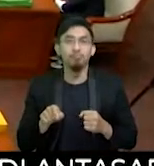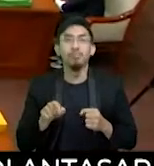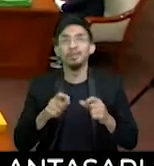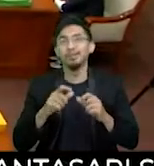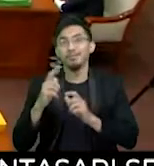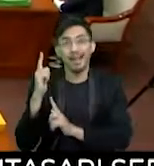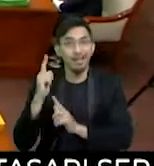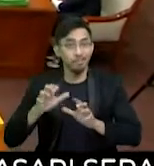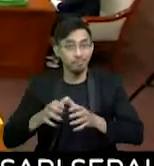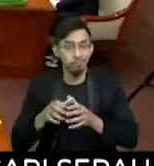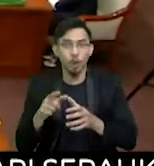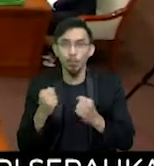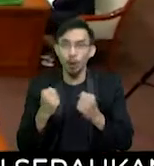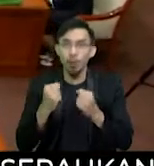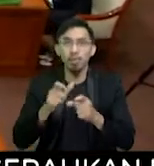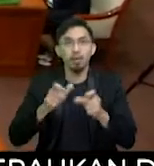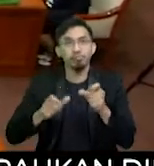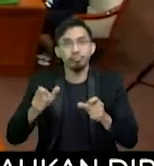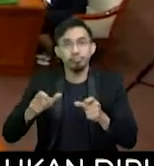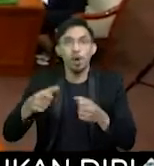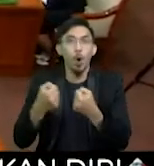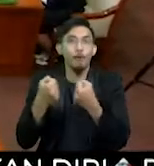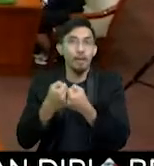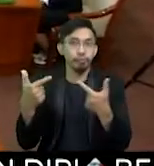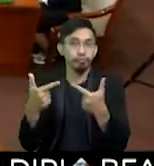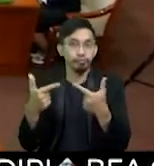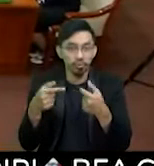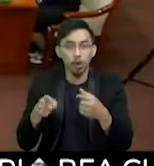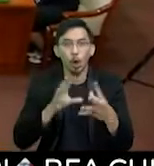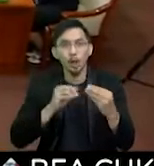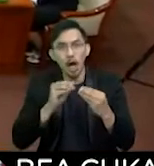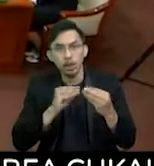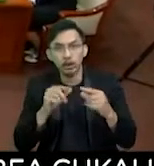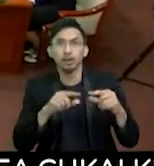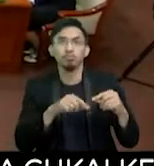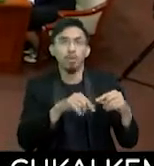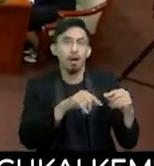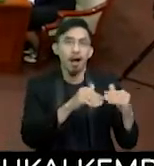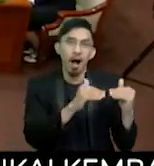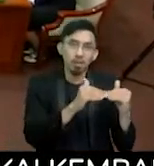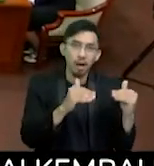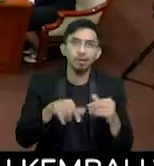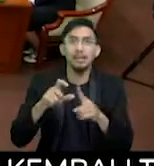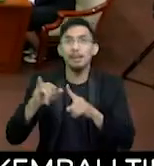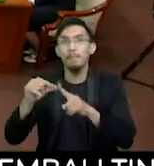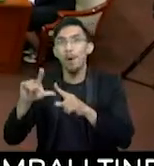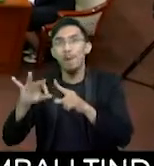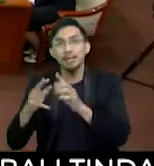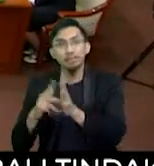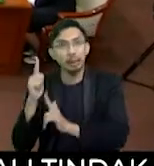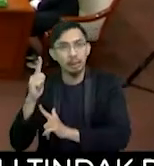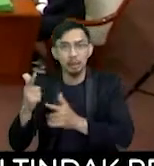penguatan intelijen di daerah konflik koordinasi antara angkatan hingga diplomasi l menjadi fokus Jenderal Andika Perkasa